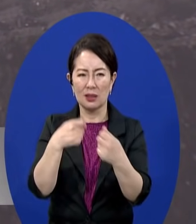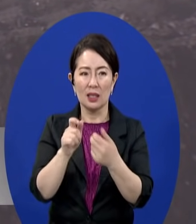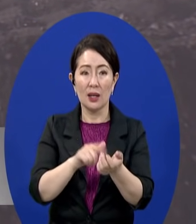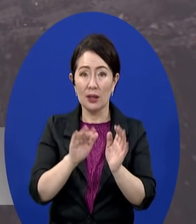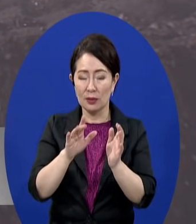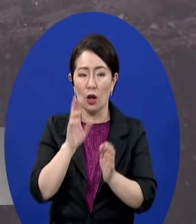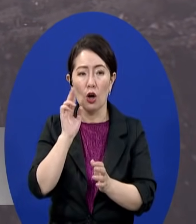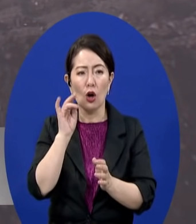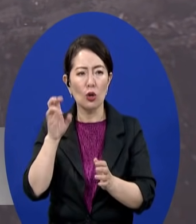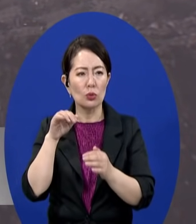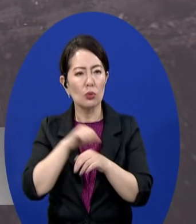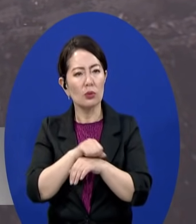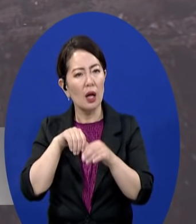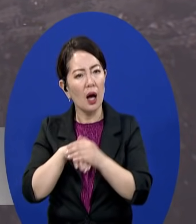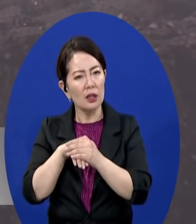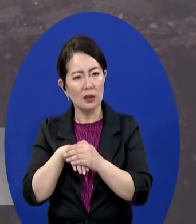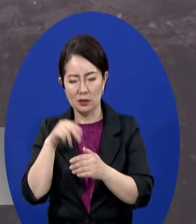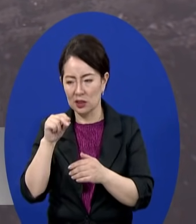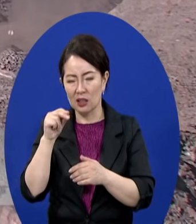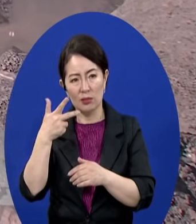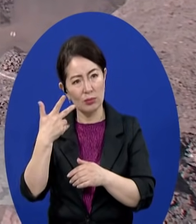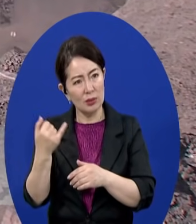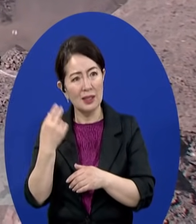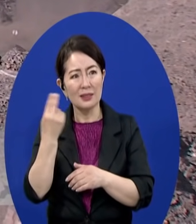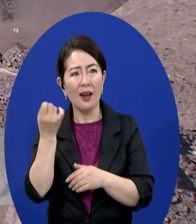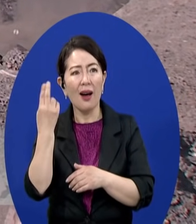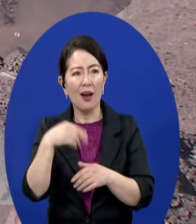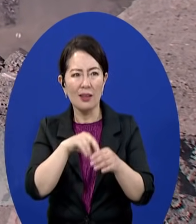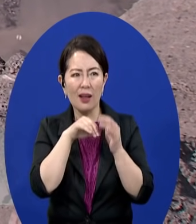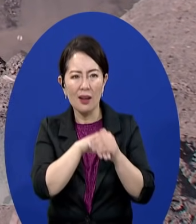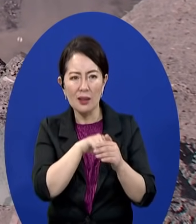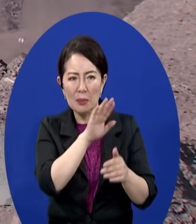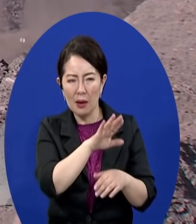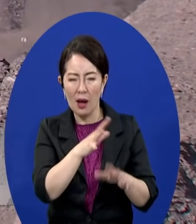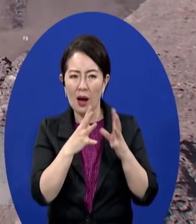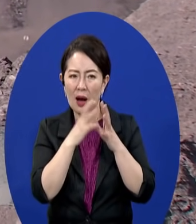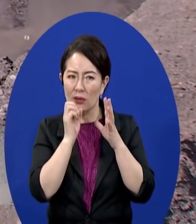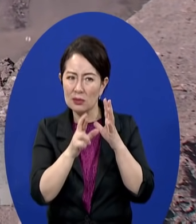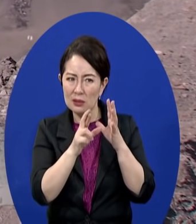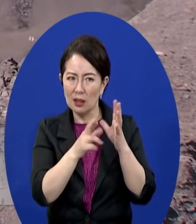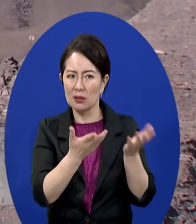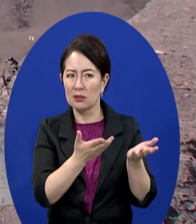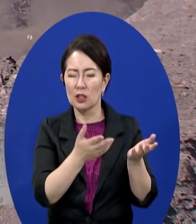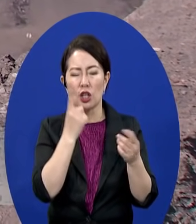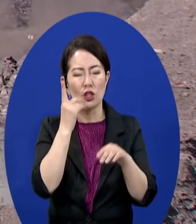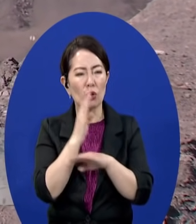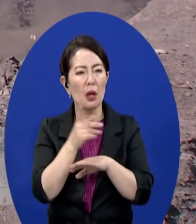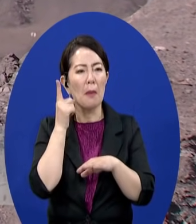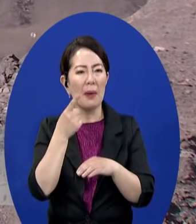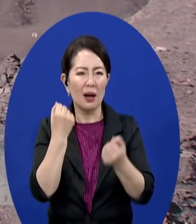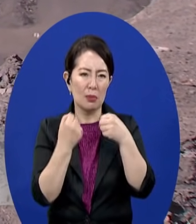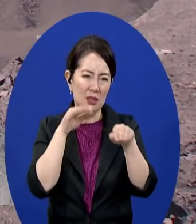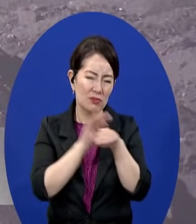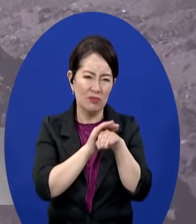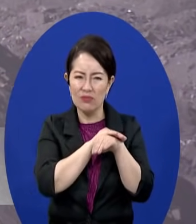удаан хадгалахын чанарт нөлөөлөх эрсдэлтэй. Цагаан хад суурьшлийн бүс хадгалагдсан 10 сая гаруй тонн нүүрсийг өдөрт дор хаяж 1000 гаруй автомашинаар